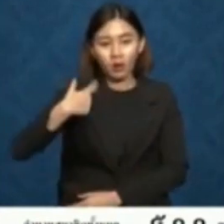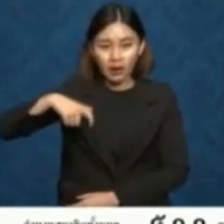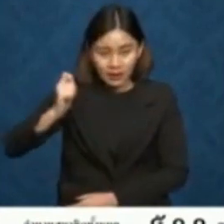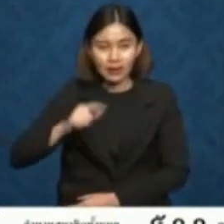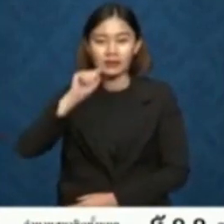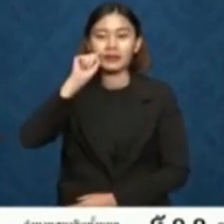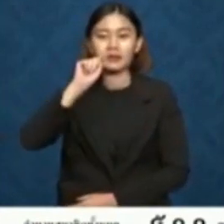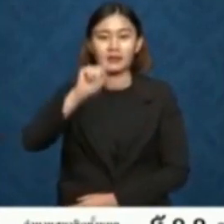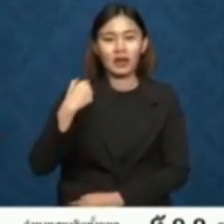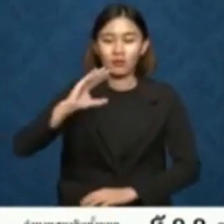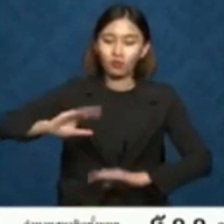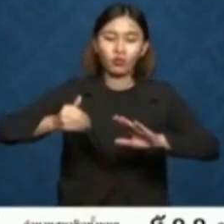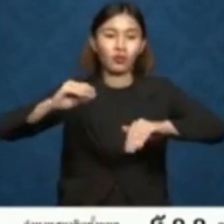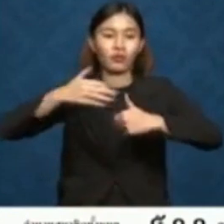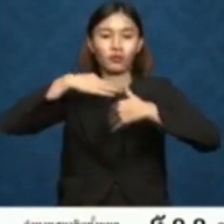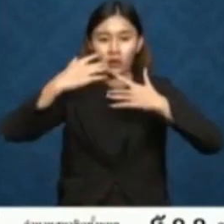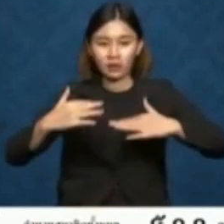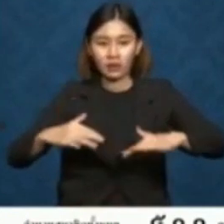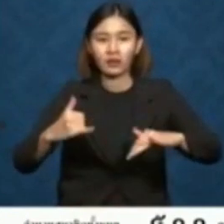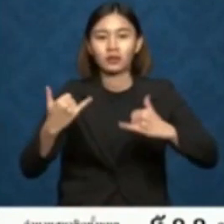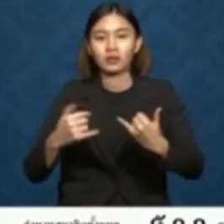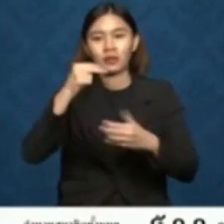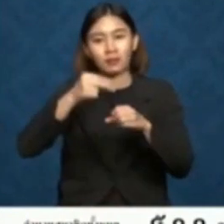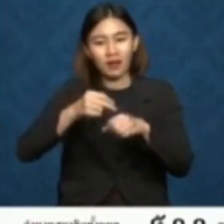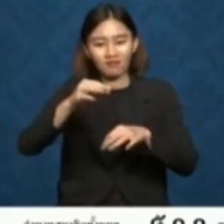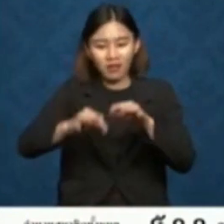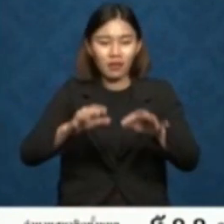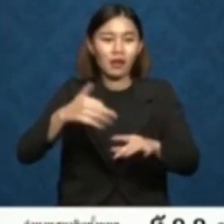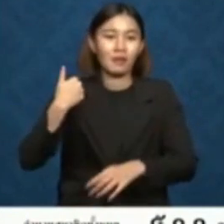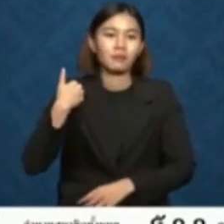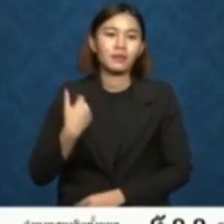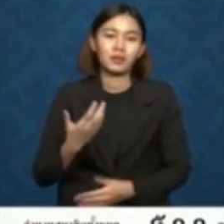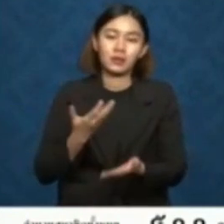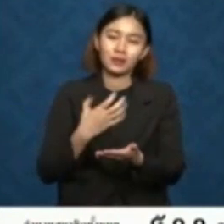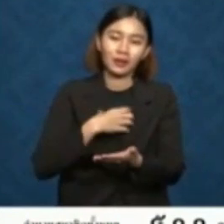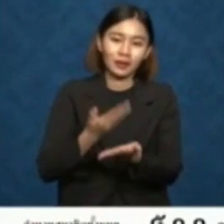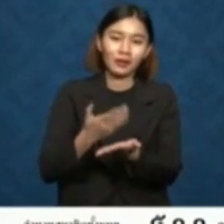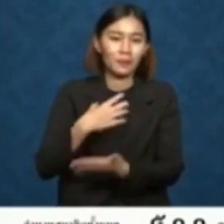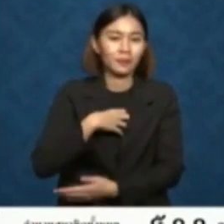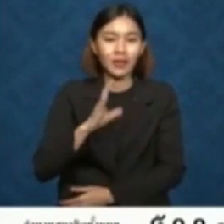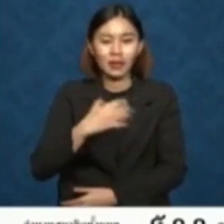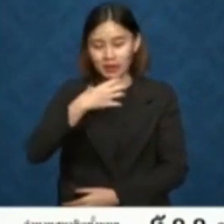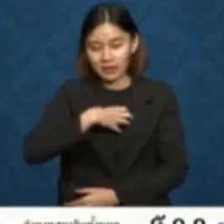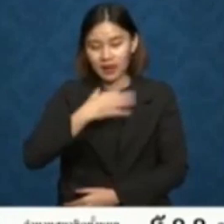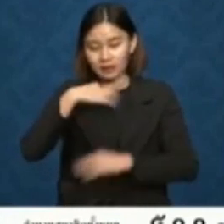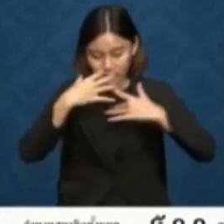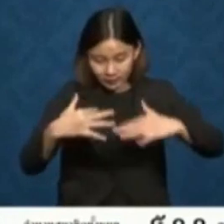การฟ้องเพื่อขอให้ศาลสั่งให้มีการฟื้นฟูทะเลที่เต็มไปด้วยคราบน้ำมันครับ พวกเขาไม่ได้ต้องการเงินเยียวยาหรอกครับเขาต้องการทะเลที่อุ